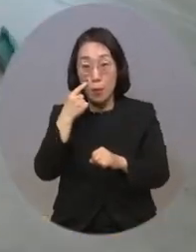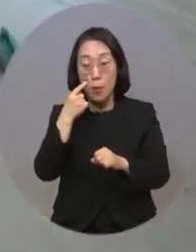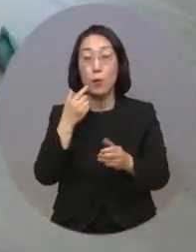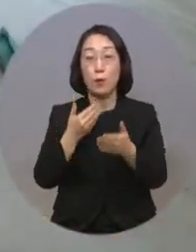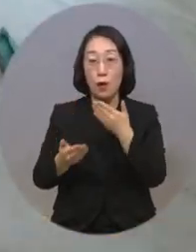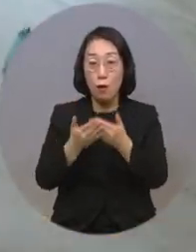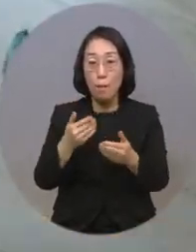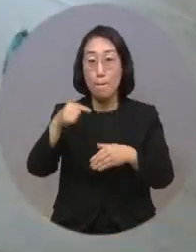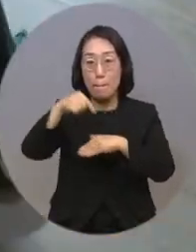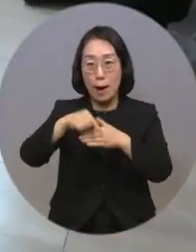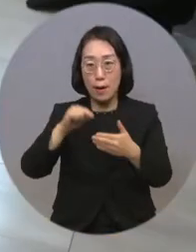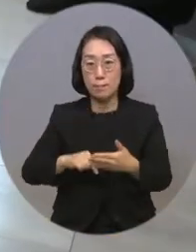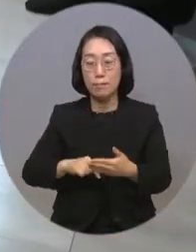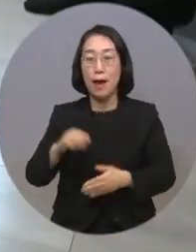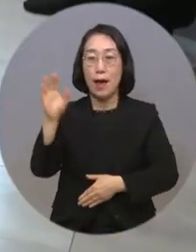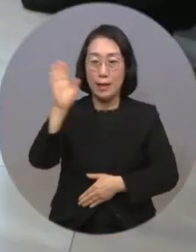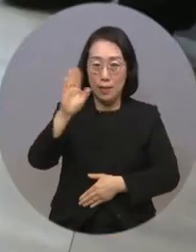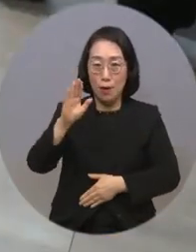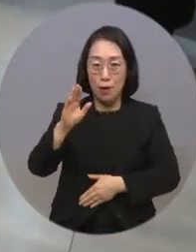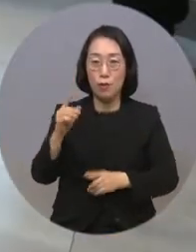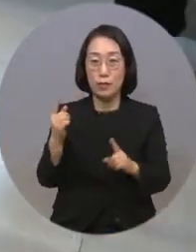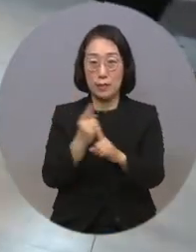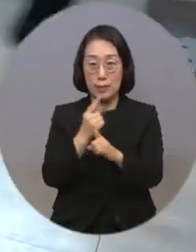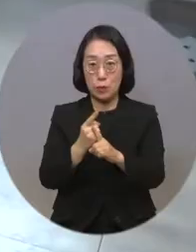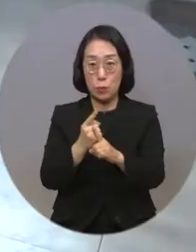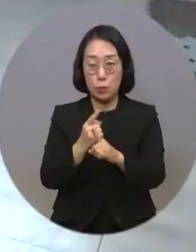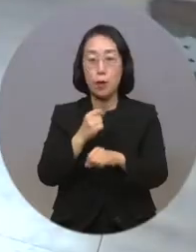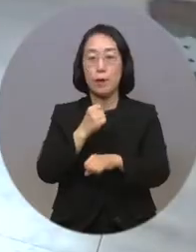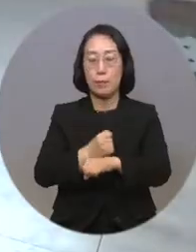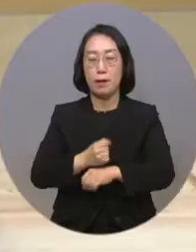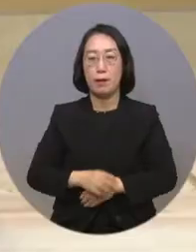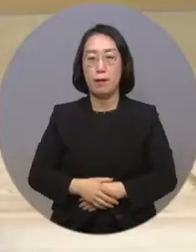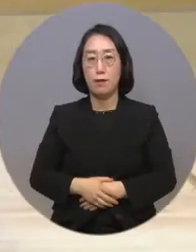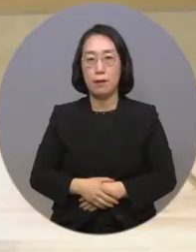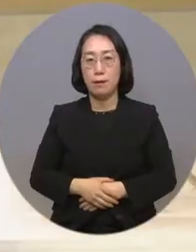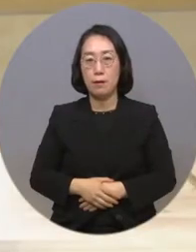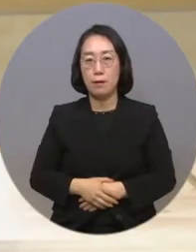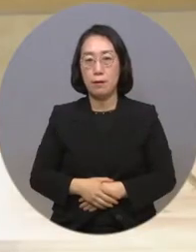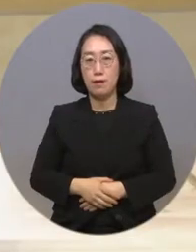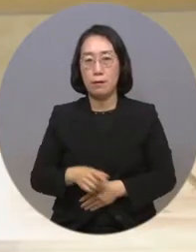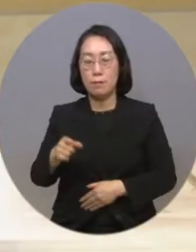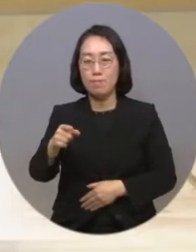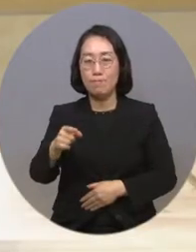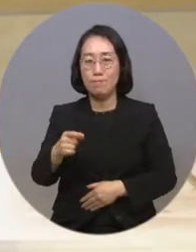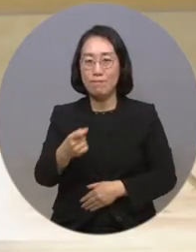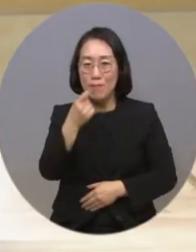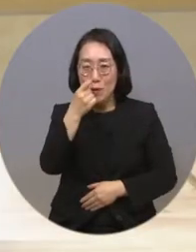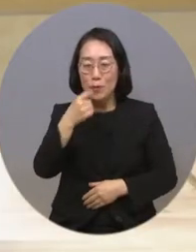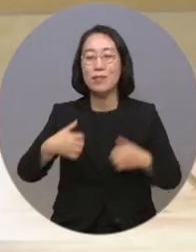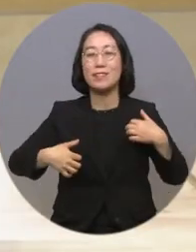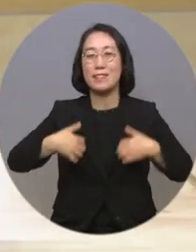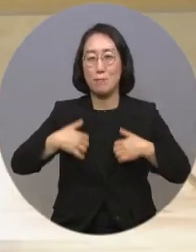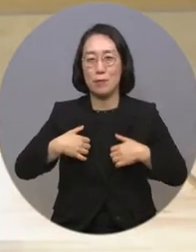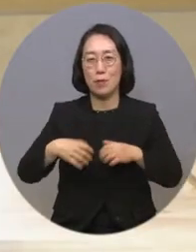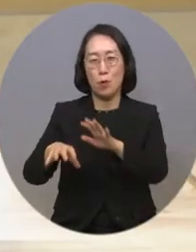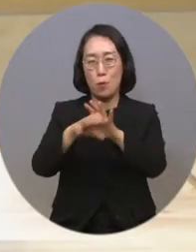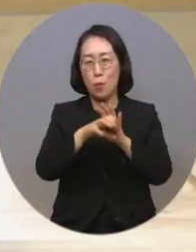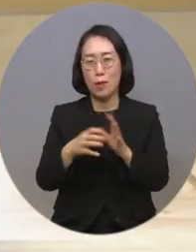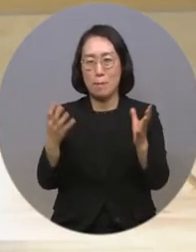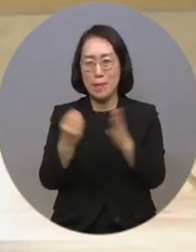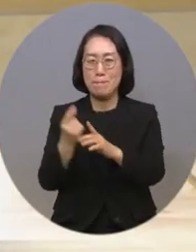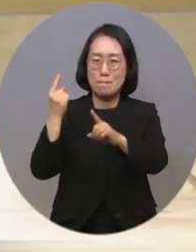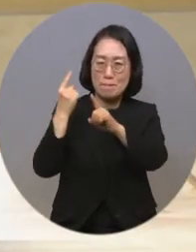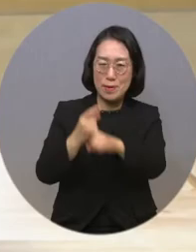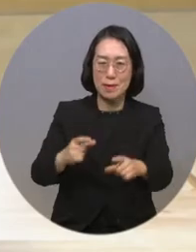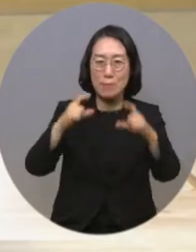프로그램으로 아이들의 마음 안녕 심리치료 사업이 진행됩니다. 수업 너무 재밌었어요. 빨리 코로나를 이겨내고